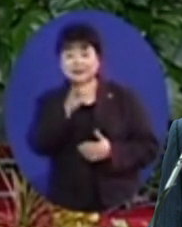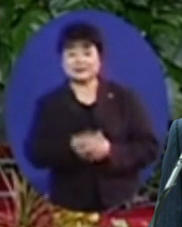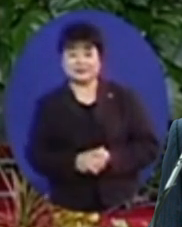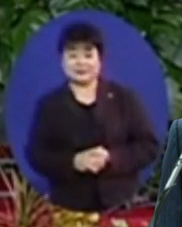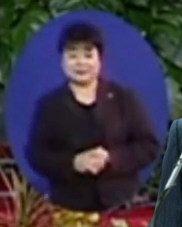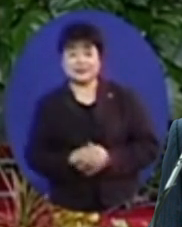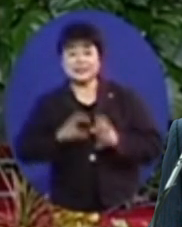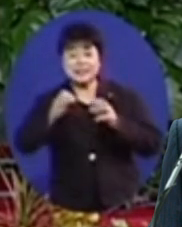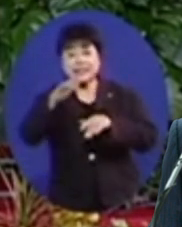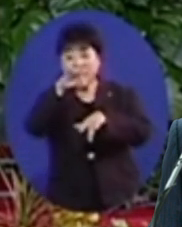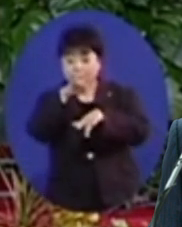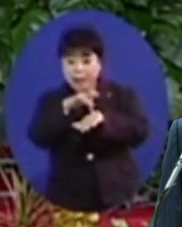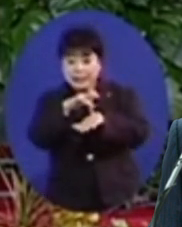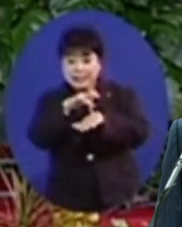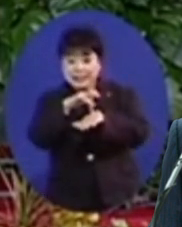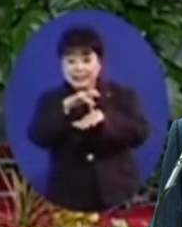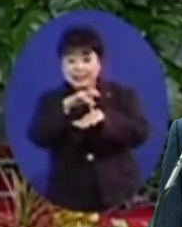마귀가